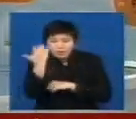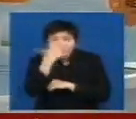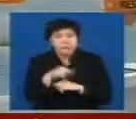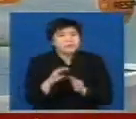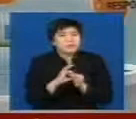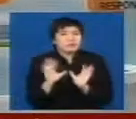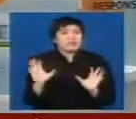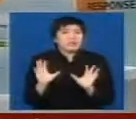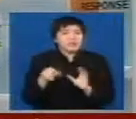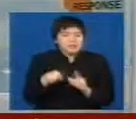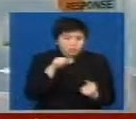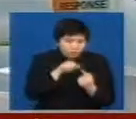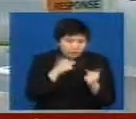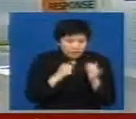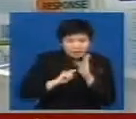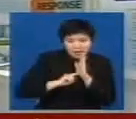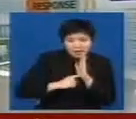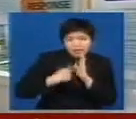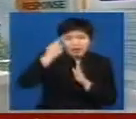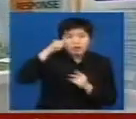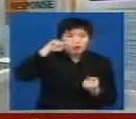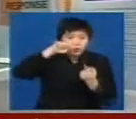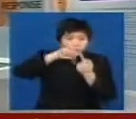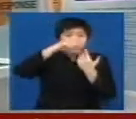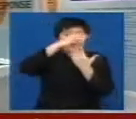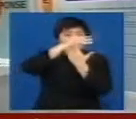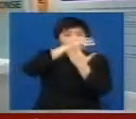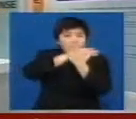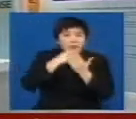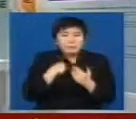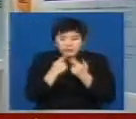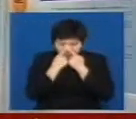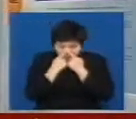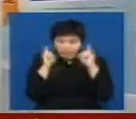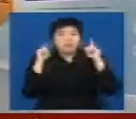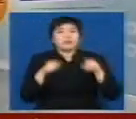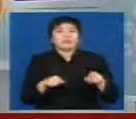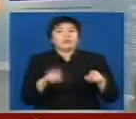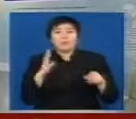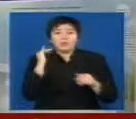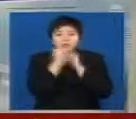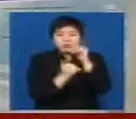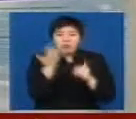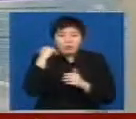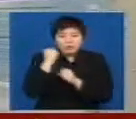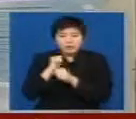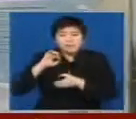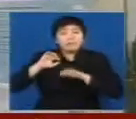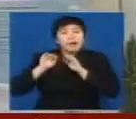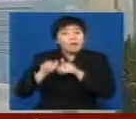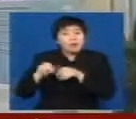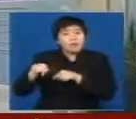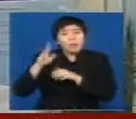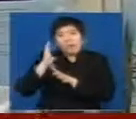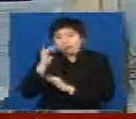ไรเงี้ยเฟอร์นิเจอร์อันนี้เป็นงานแรกนะทางวิชาการ ที่ คนเยอะผมว่าแปลกดีนะ วิชาการจริงๆตอนที่ทำลาดพร้าวกับคนเยอะนะครับคน